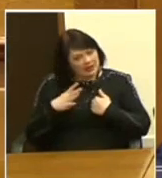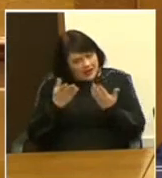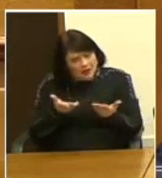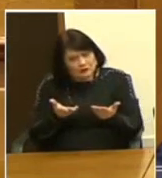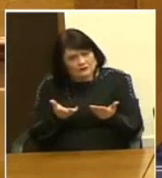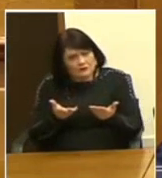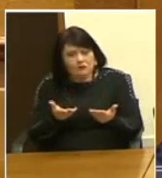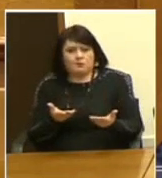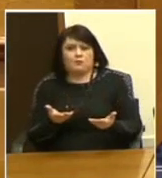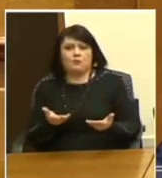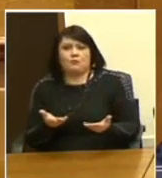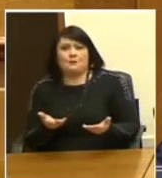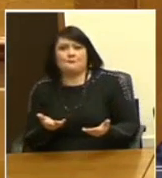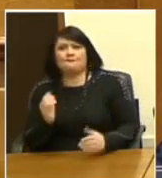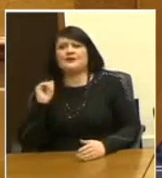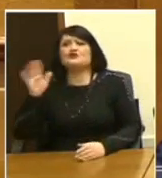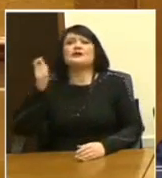μια πολυδιάστατη εξωτερική πολιτική.